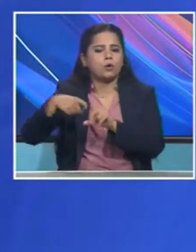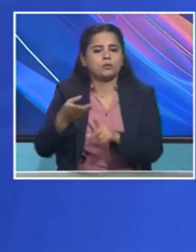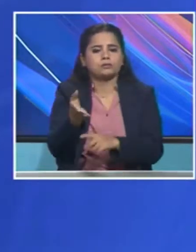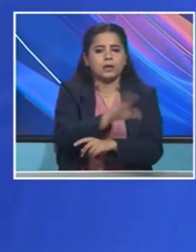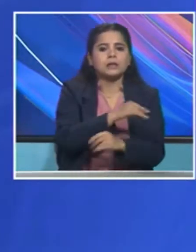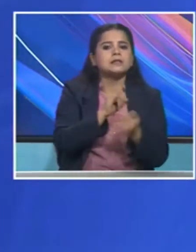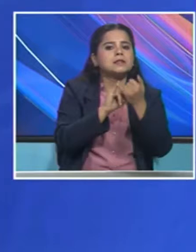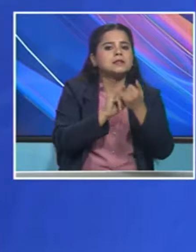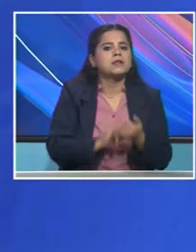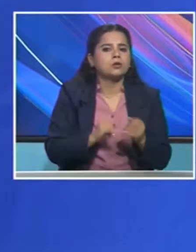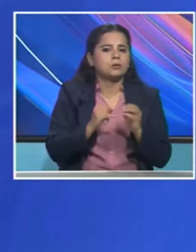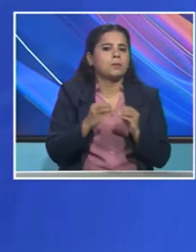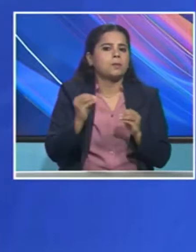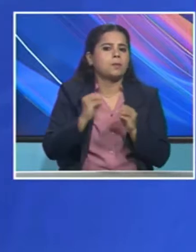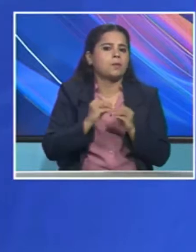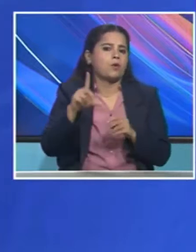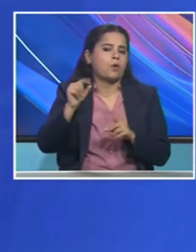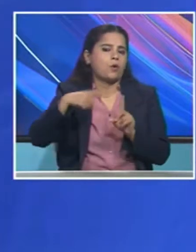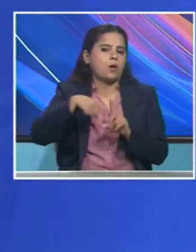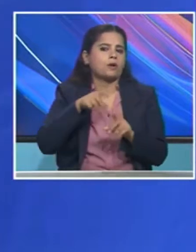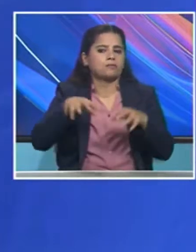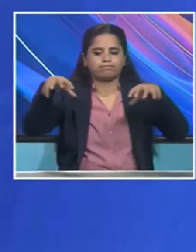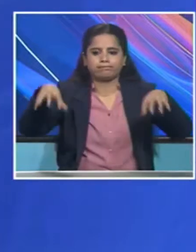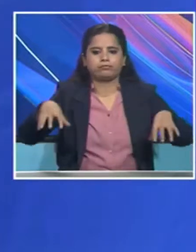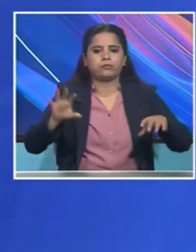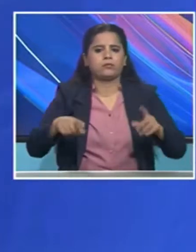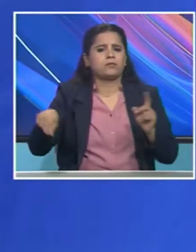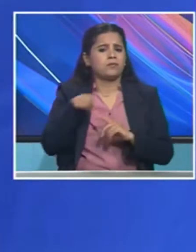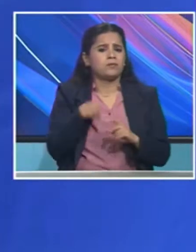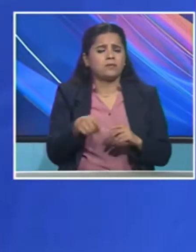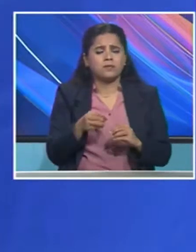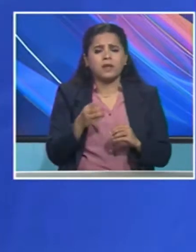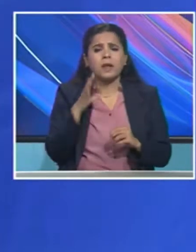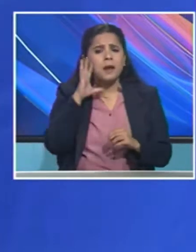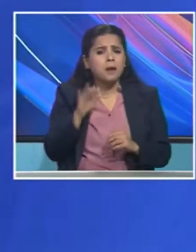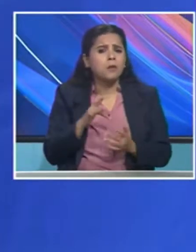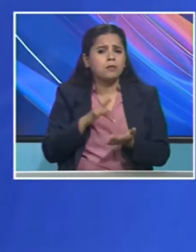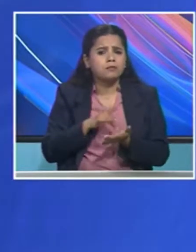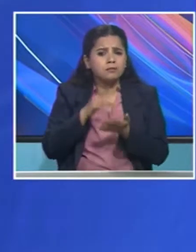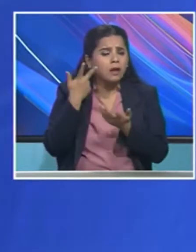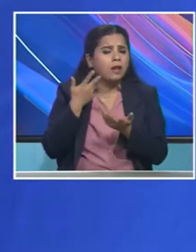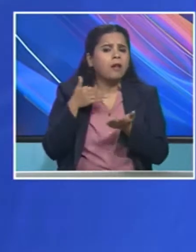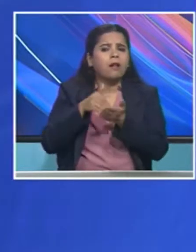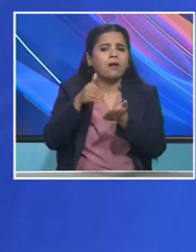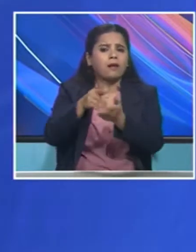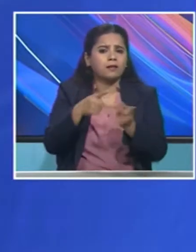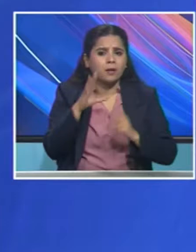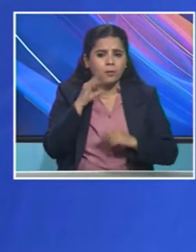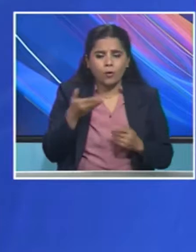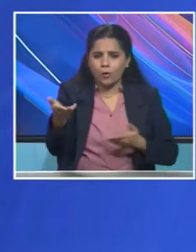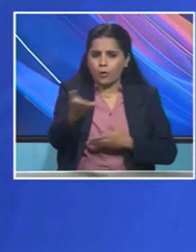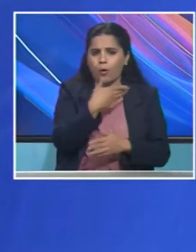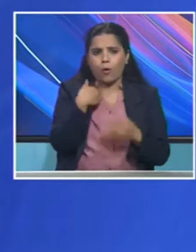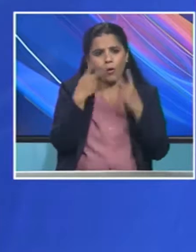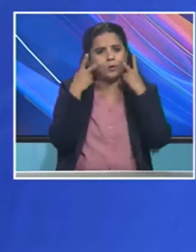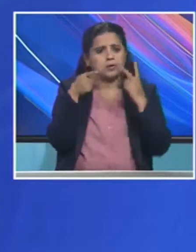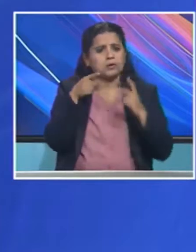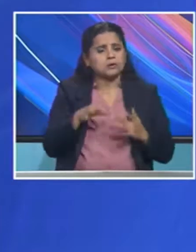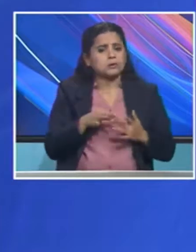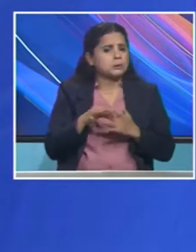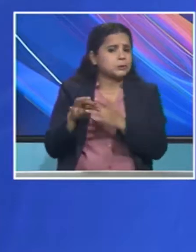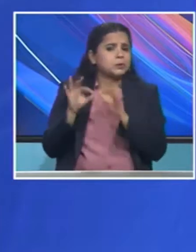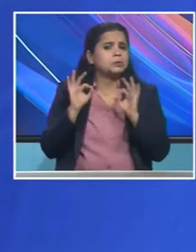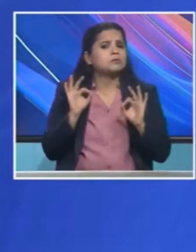ब्लॉक, और ये दृश्य खास मौकों पर हम सब देखते हैं। आज ऐसा ही विशेष अवसर